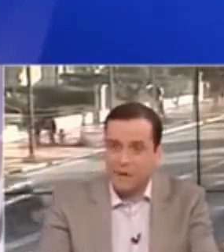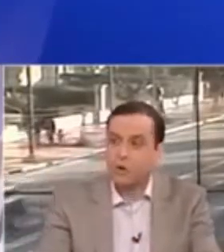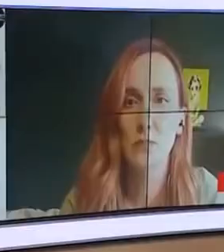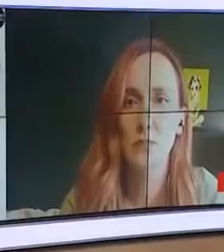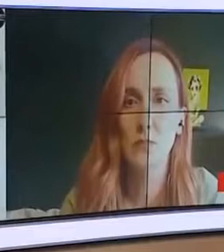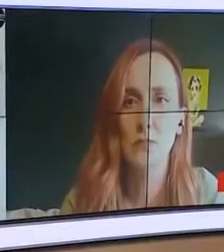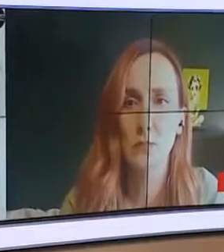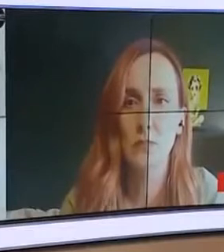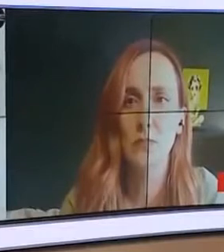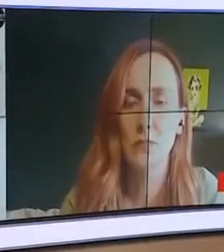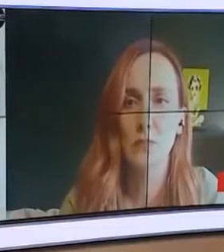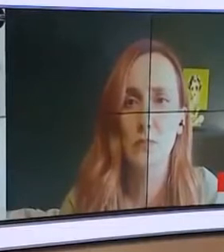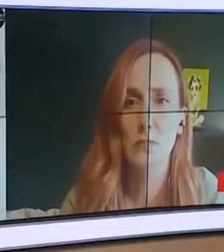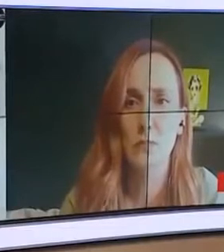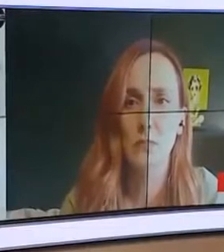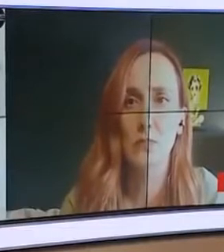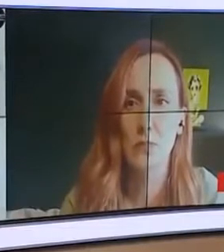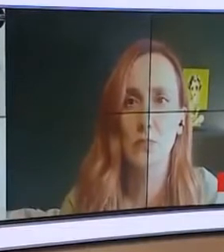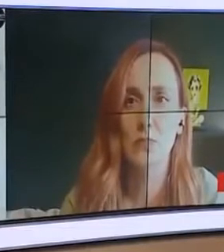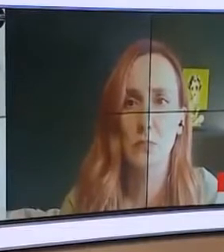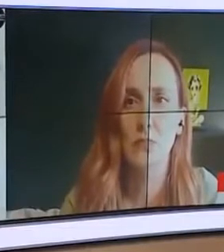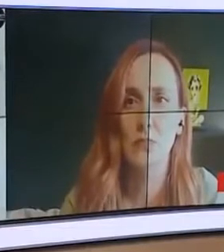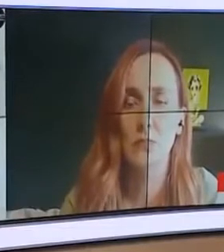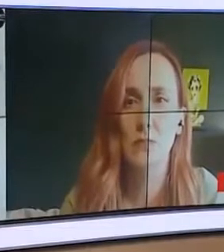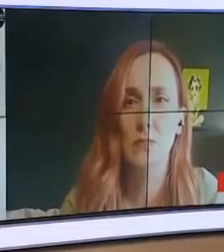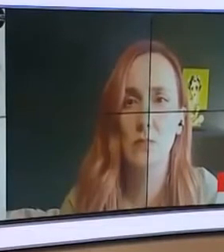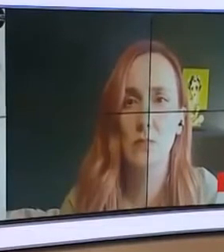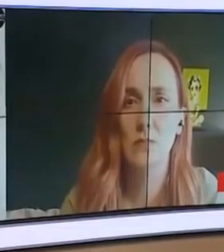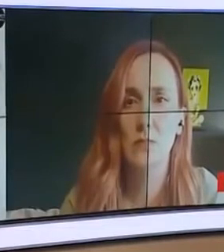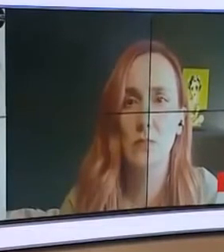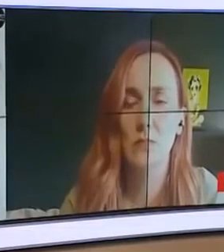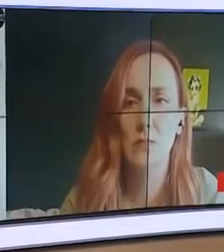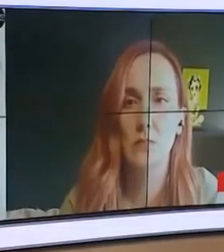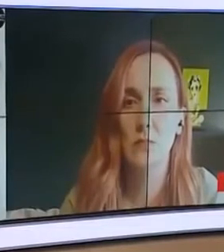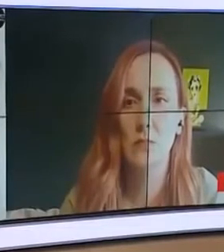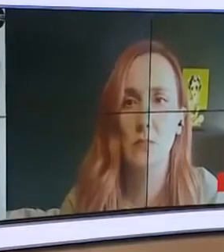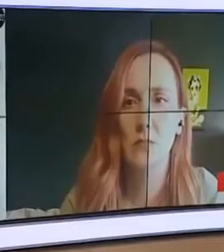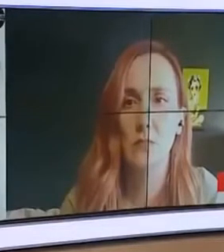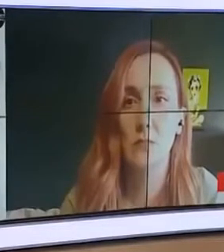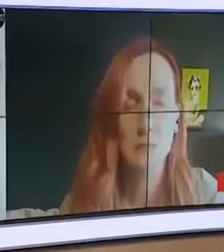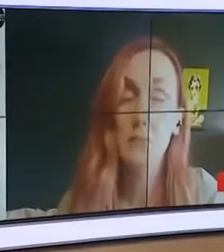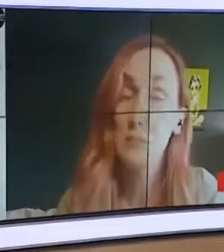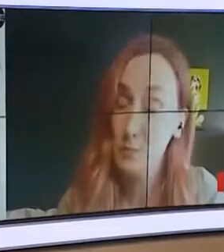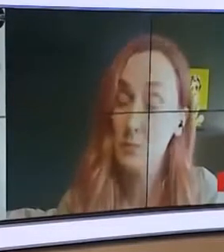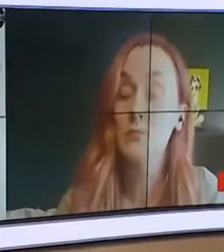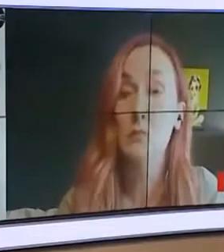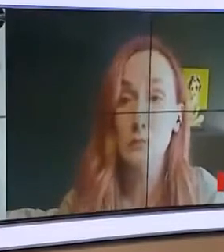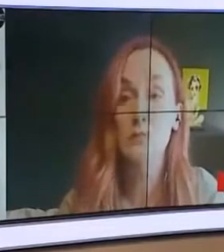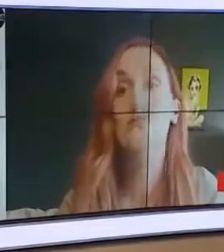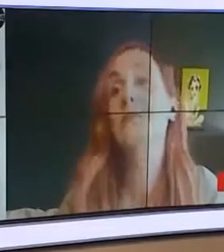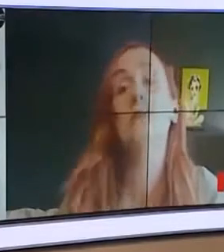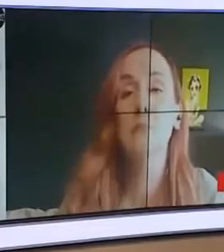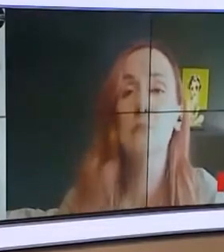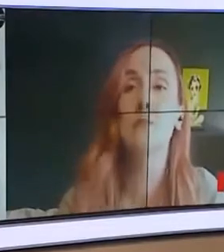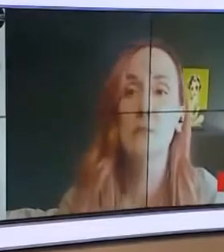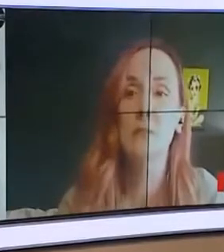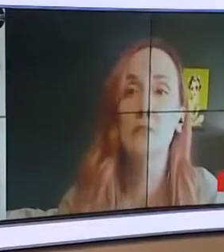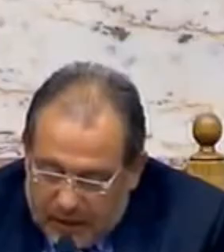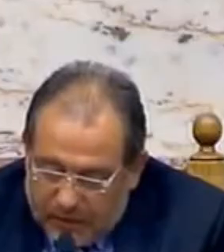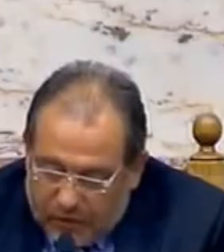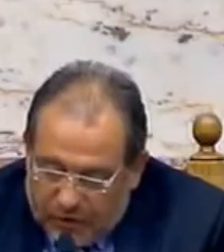ένα θέμα. Αν υπάρχει άνθρωπος ο οποίος θα πει ότι αρνείται να εμβολιαστεί, κατά τη γνώμη μου θα πρέπει να διωχθεί